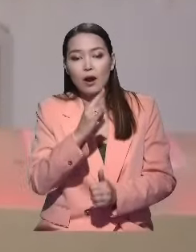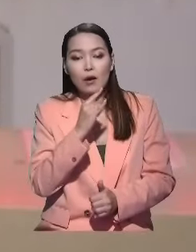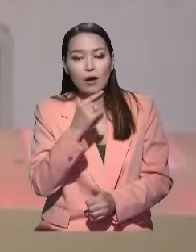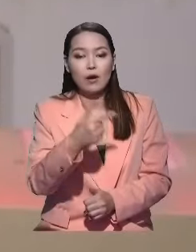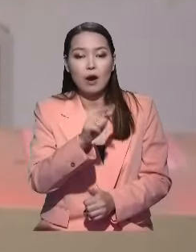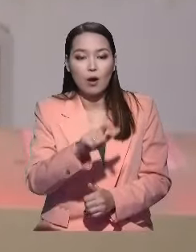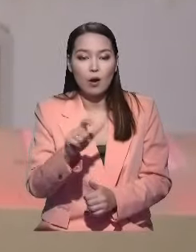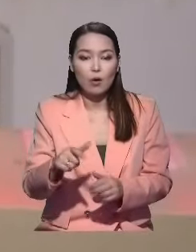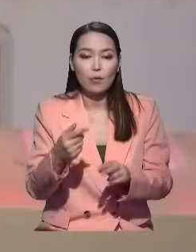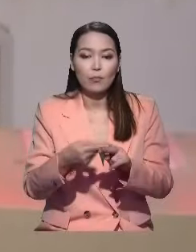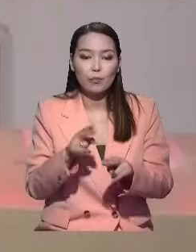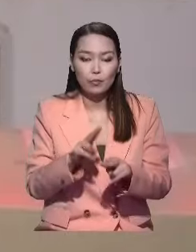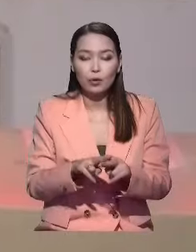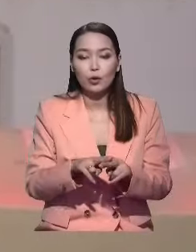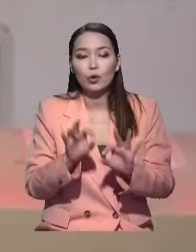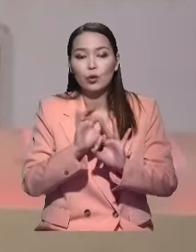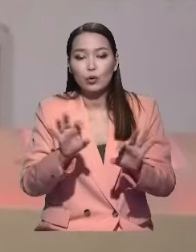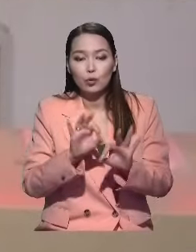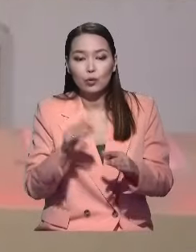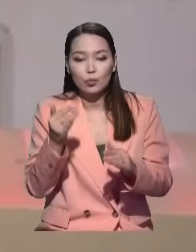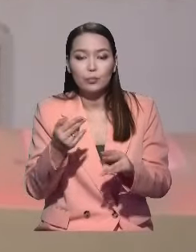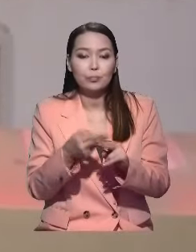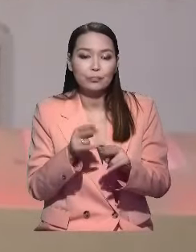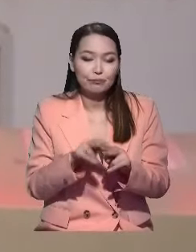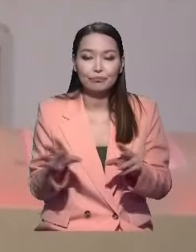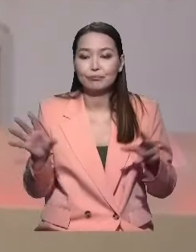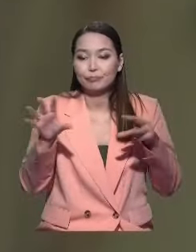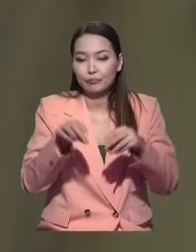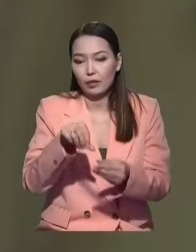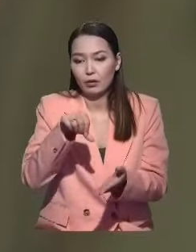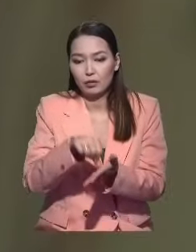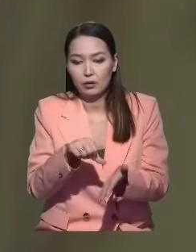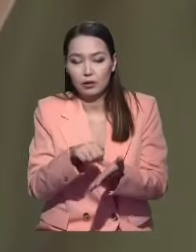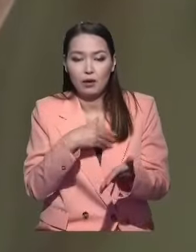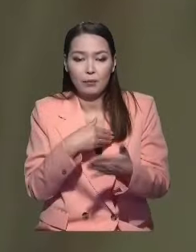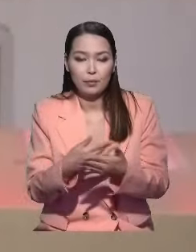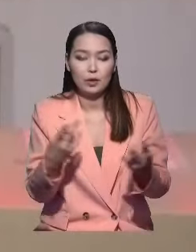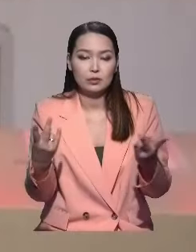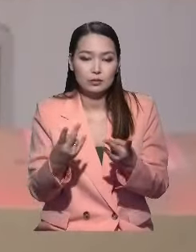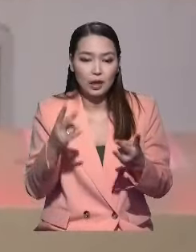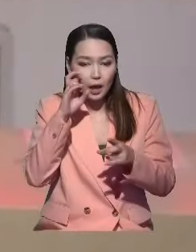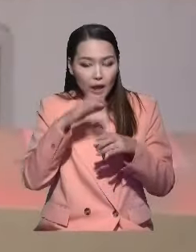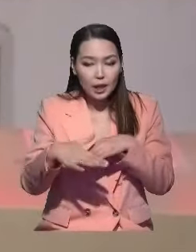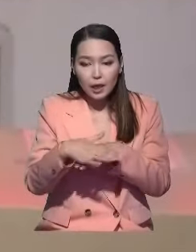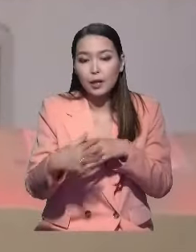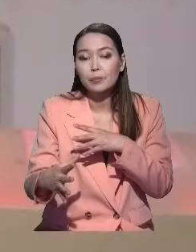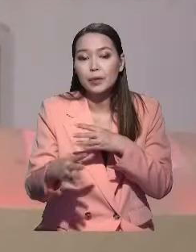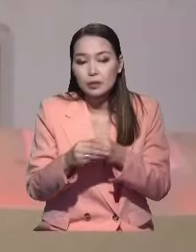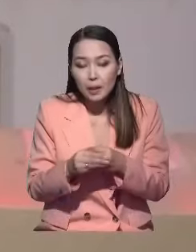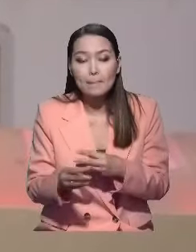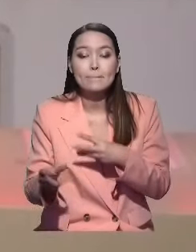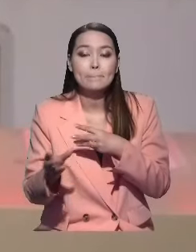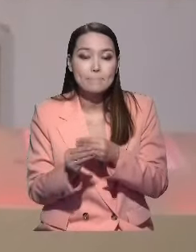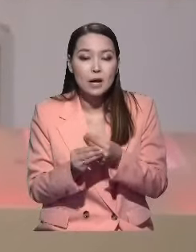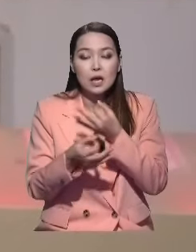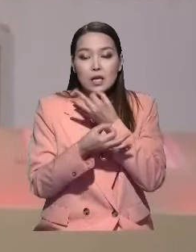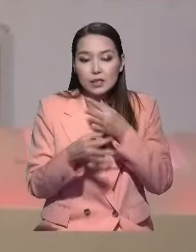осы үндеуге өз үлесін қосу керек деп ойлаймын. Елмен бірге болайық деп, бірге